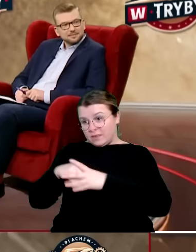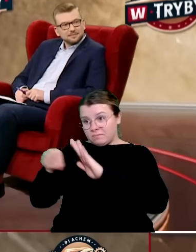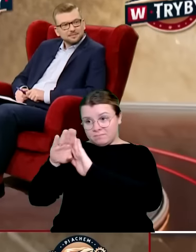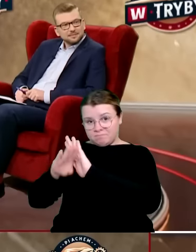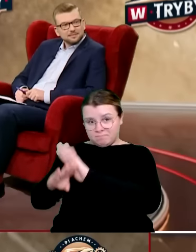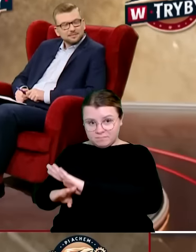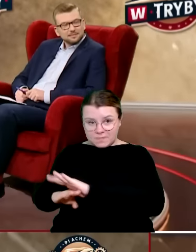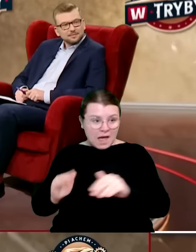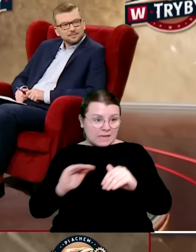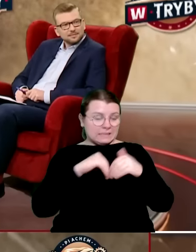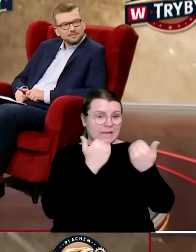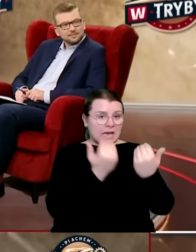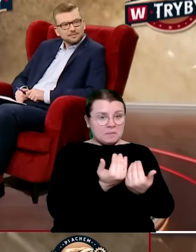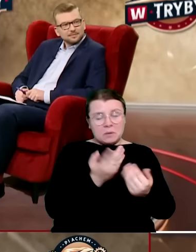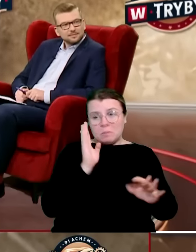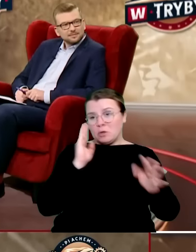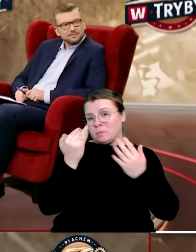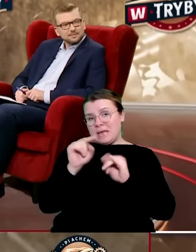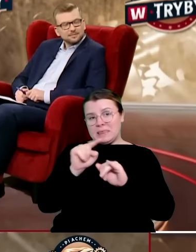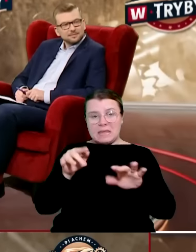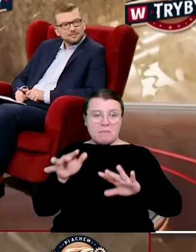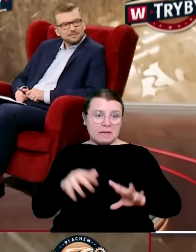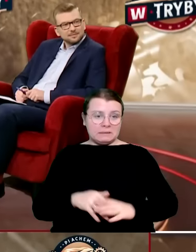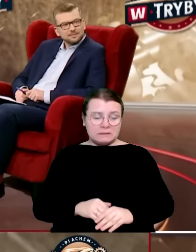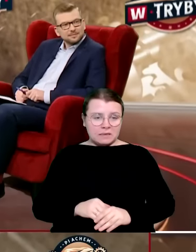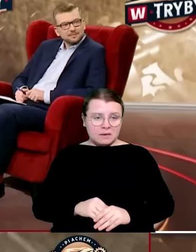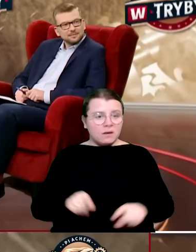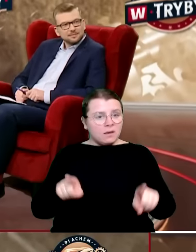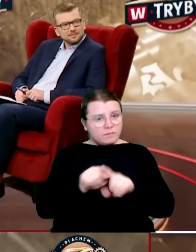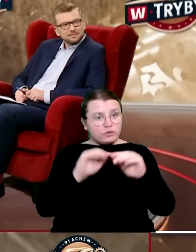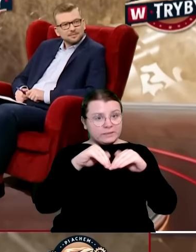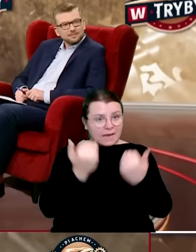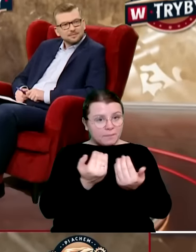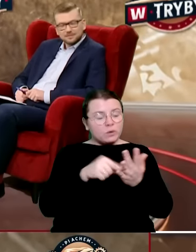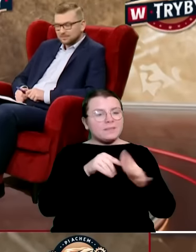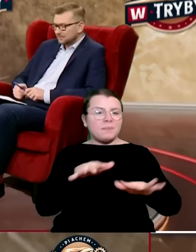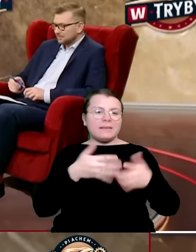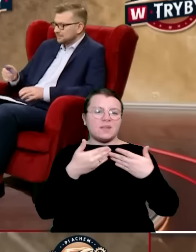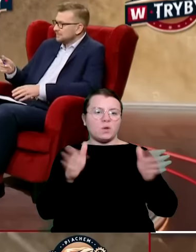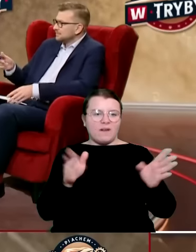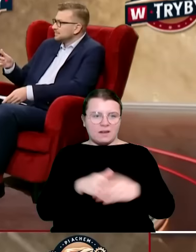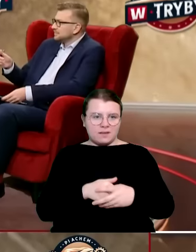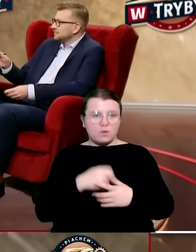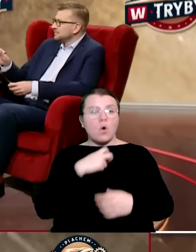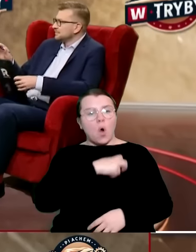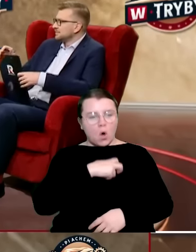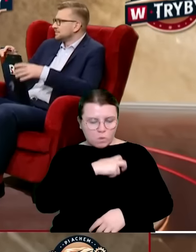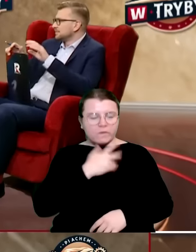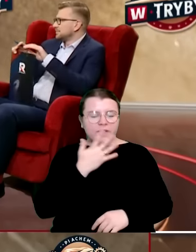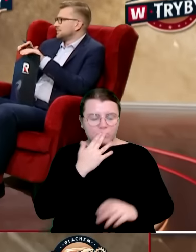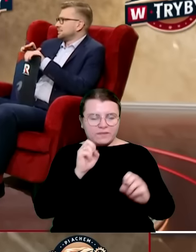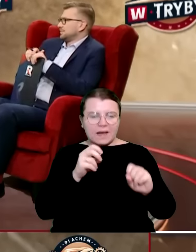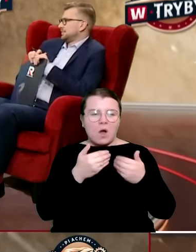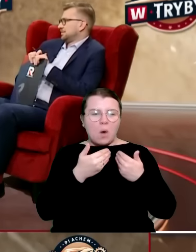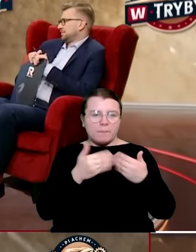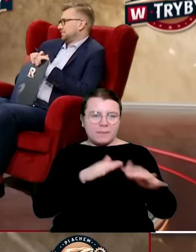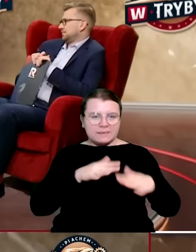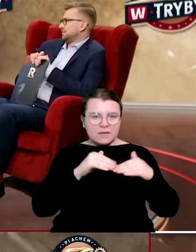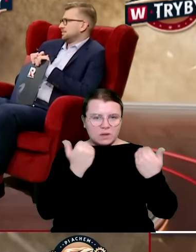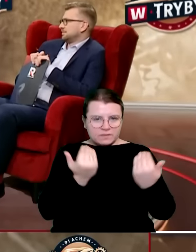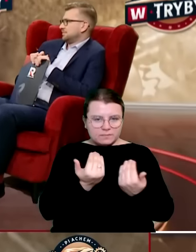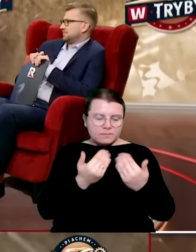miejsce jak każde inno. Poza tym przypomnę tylko, że Sejm jest miejscem otwartym. Przynajmniej tak Szymon Hołownia deklarował. Nie, no tak, to Adam Michnik chodził w